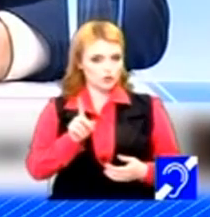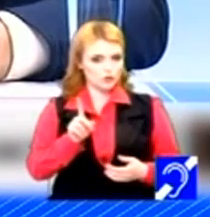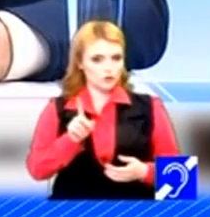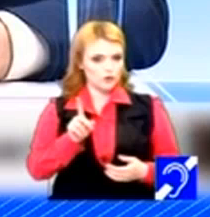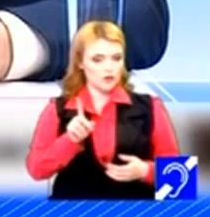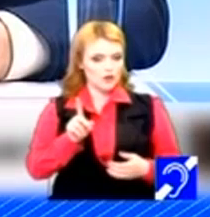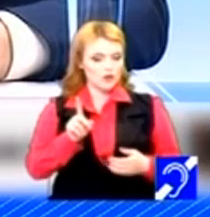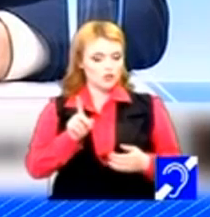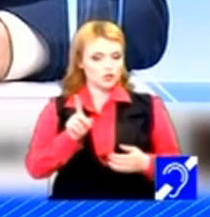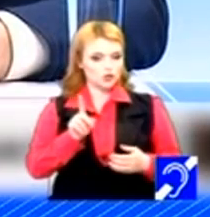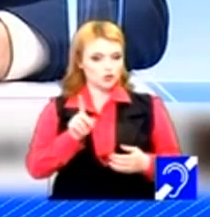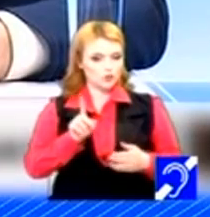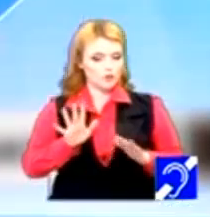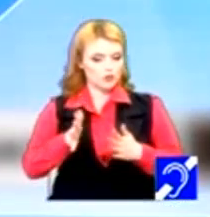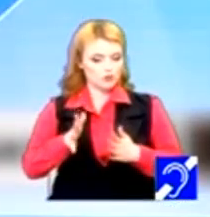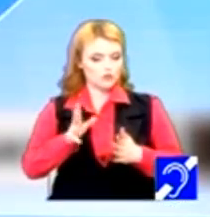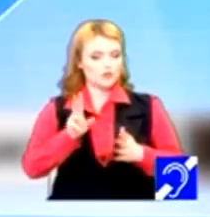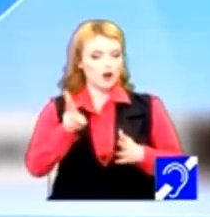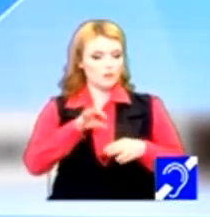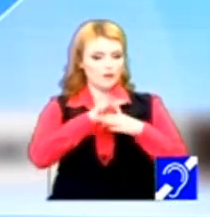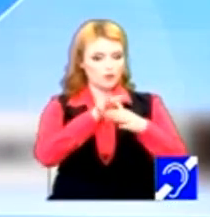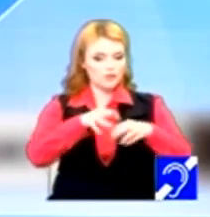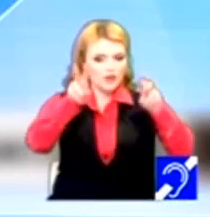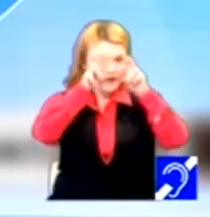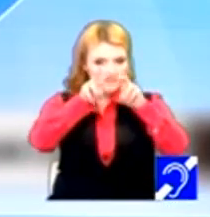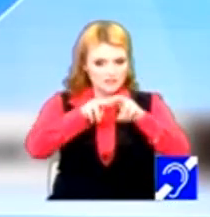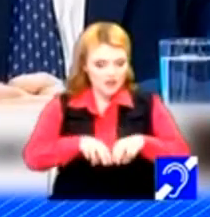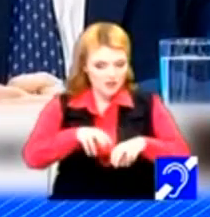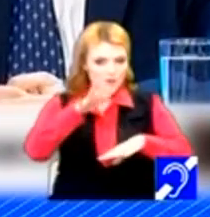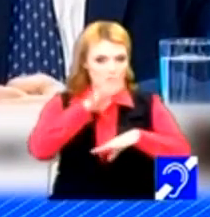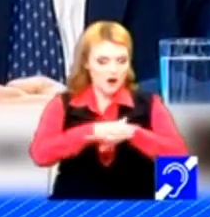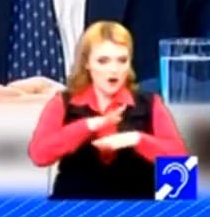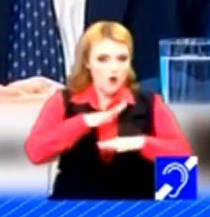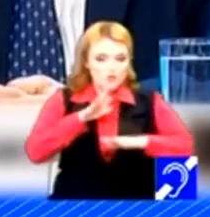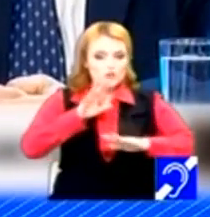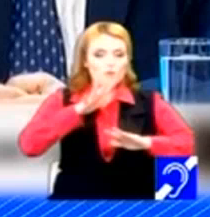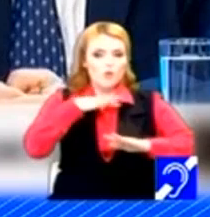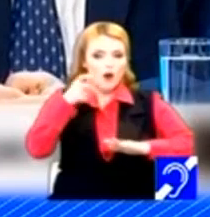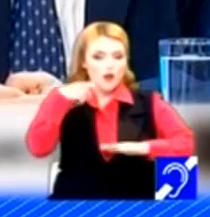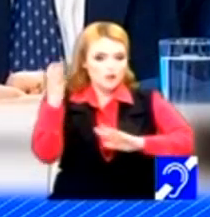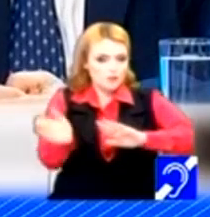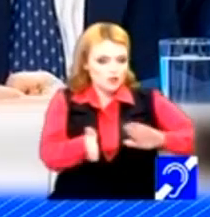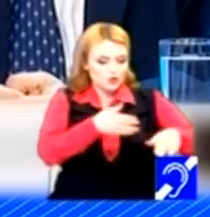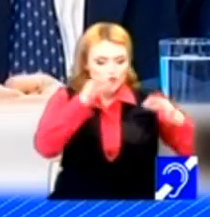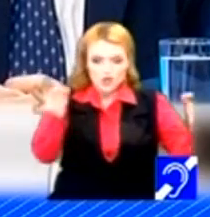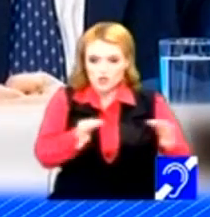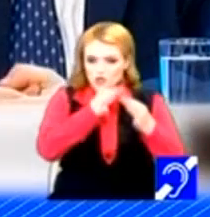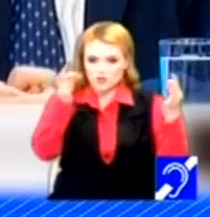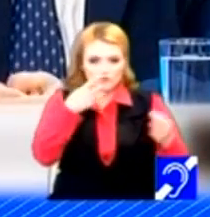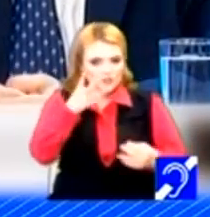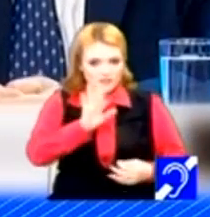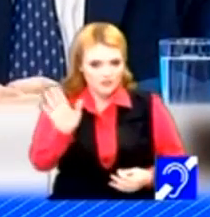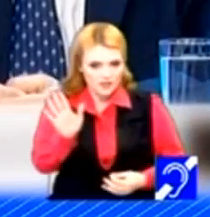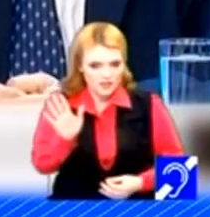modul în care are loc investigarea fraudei bancare. Au trecut ani și n-am văzut progres. Am văzut